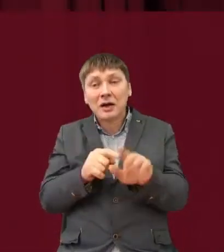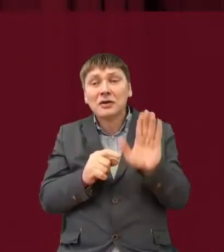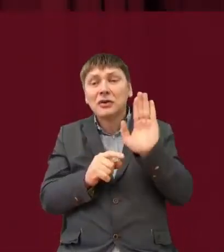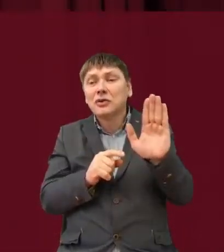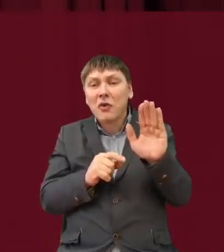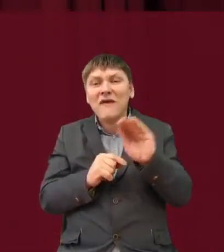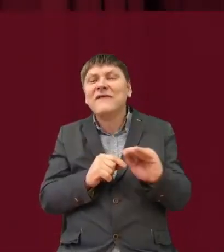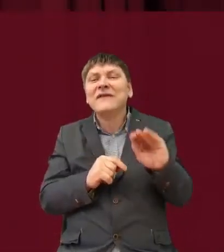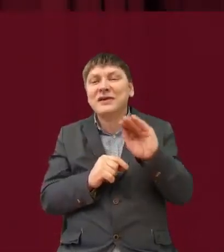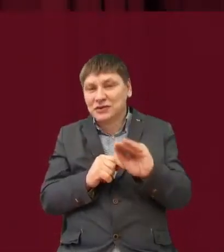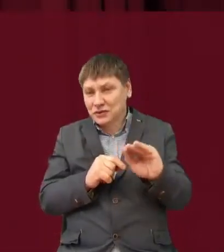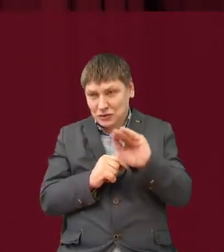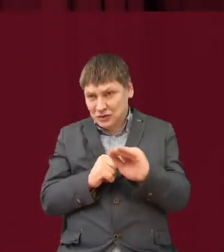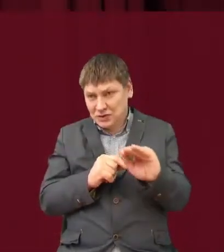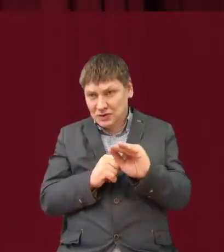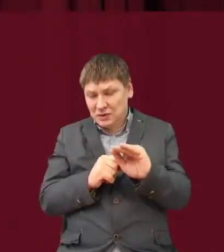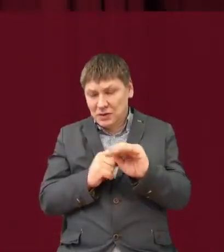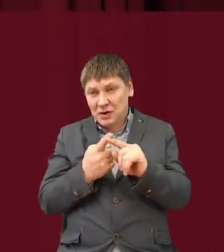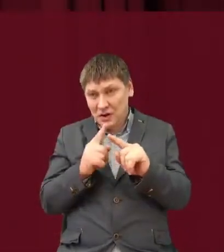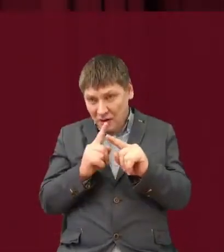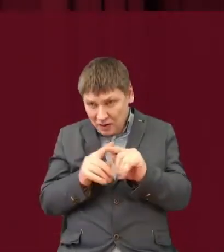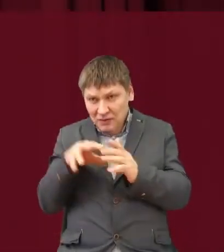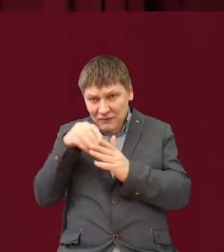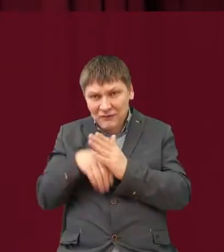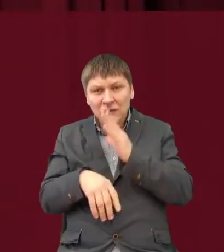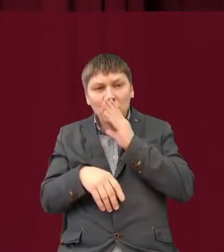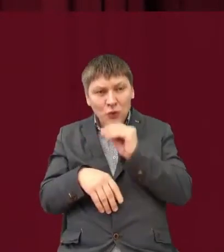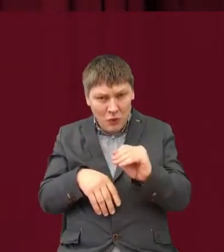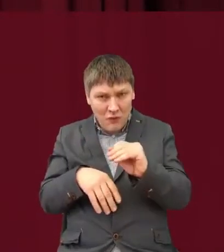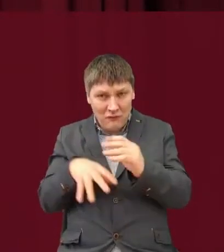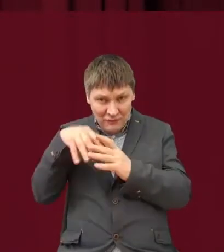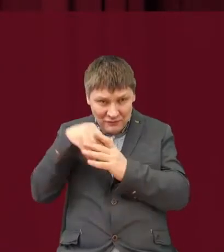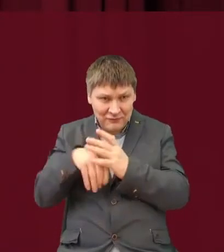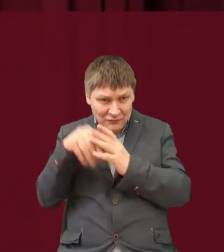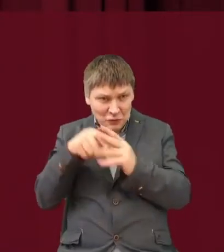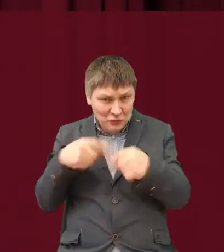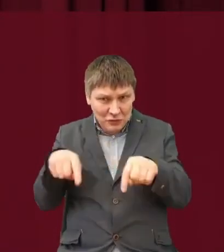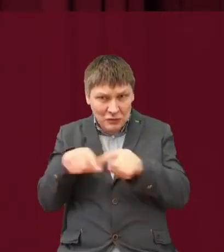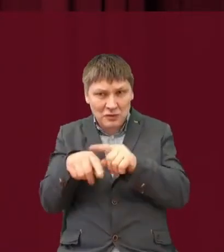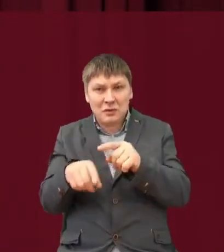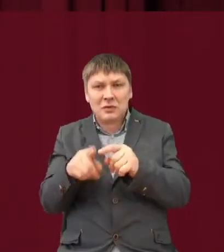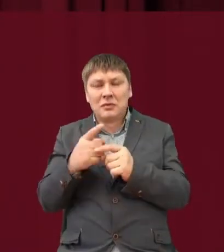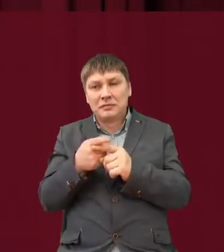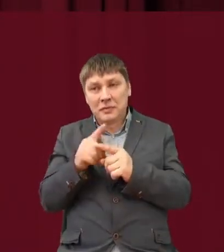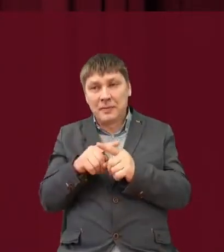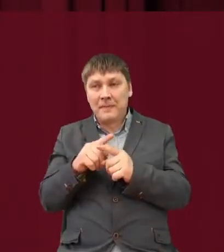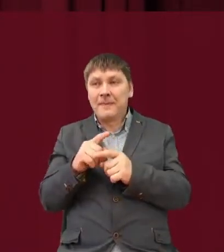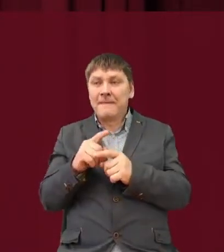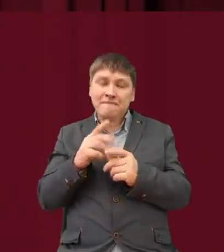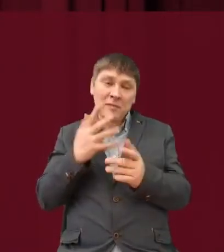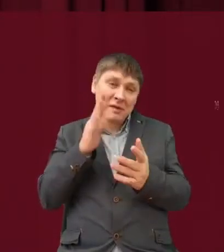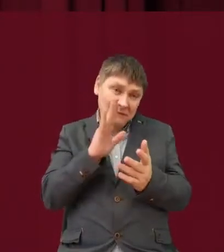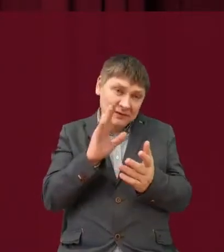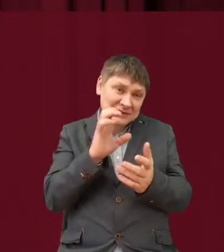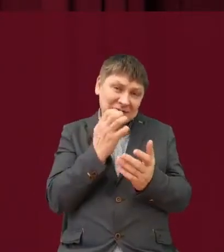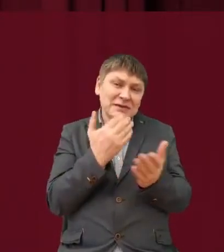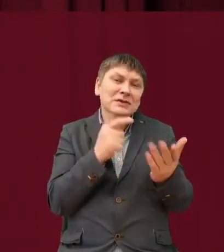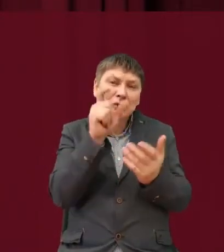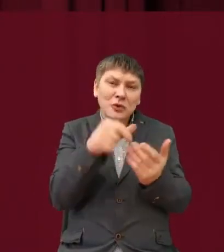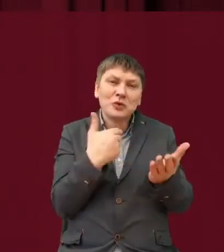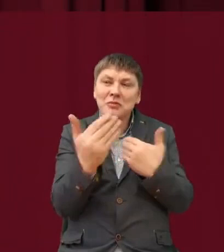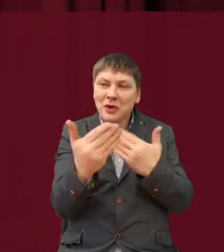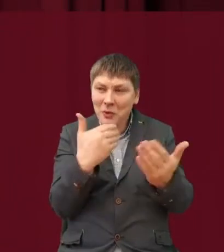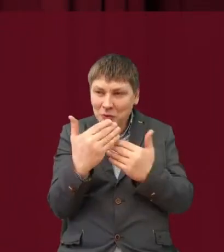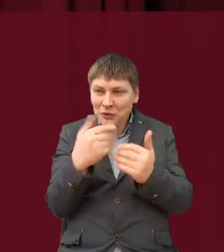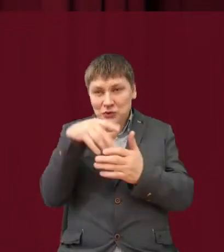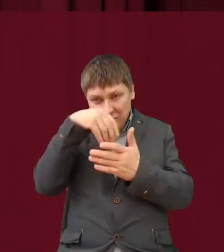только физической сфере он работает и в духовной сфере Он работает в сфере взаимоотношений с людьми Он работает